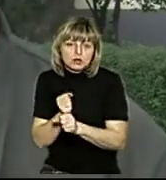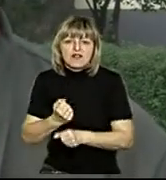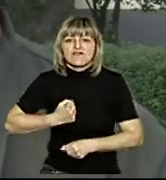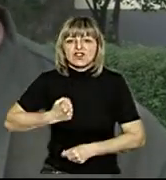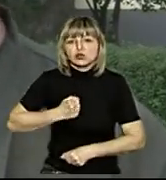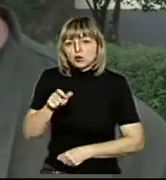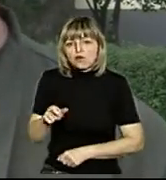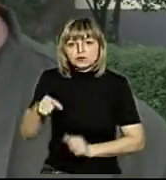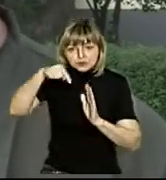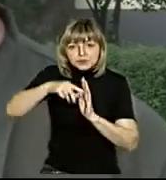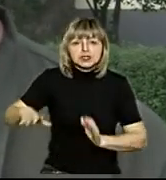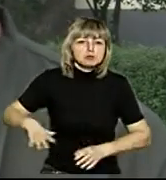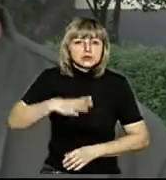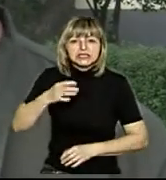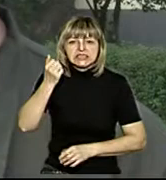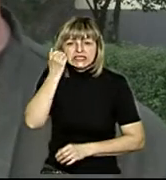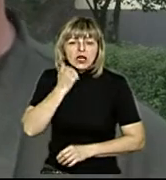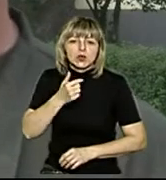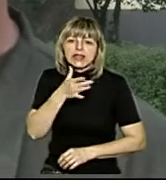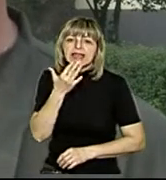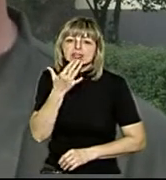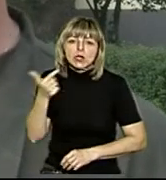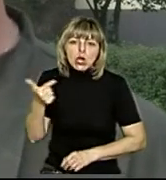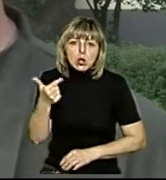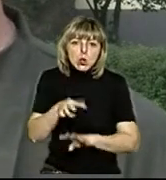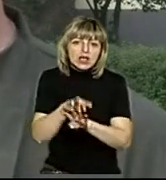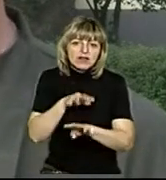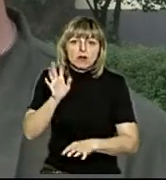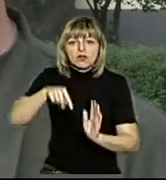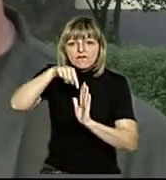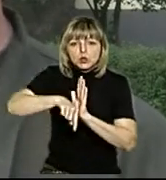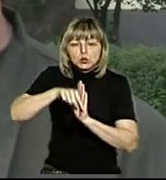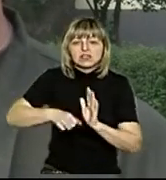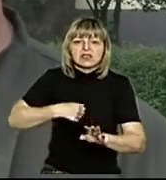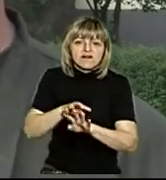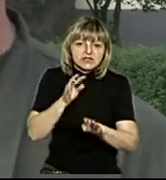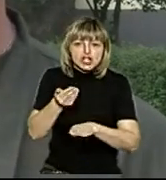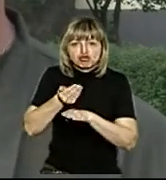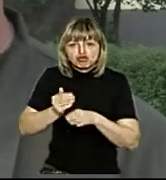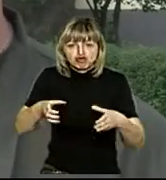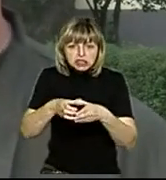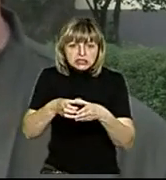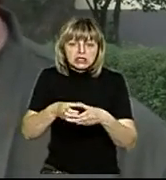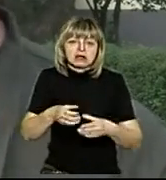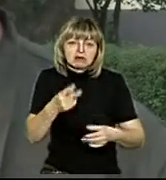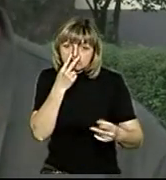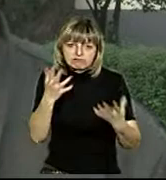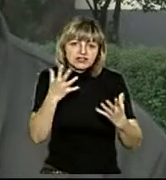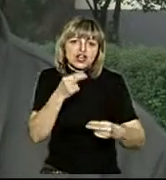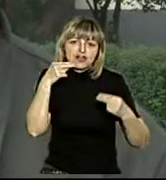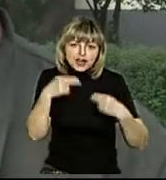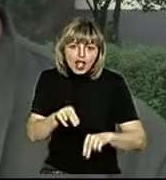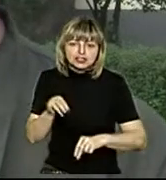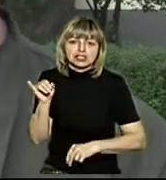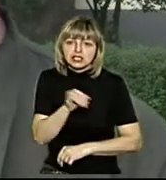військовослужбовців частини, ще тодішньої старої Національної гвардії. Потім вже при внутрішніх військах. Частина зараз виглядає набагато краще